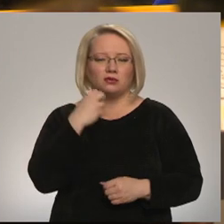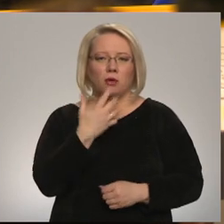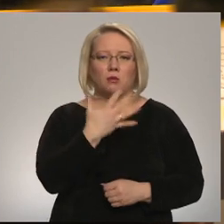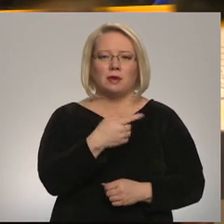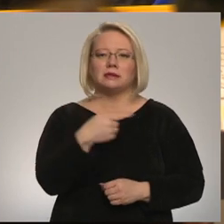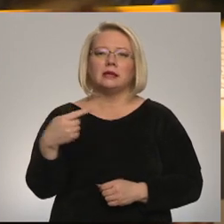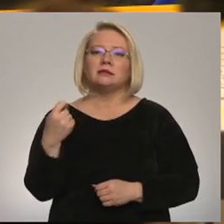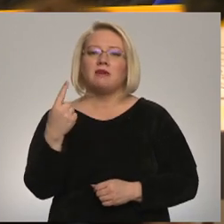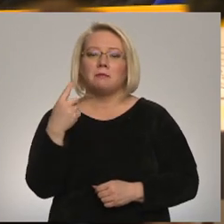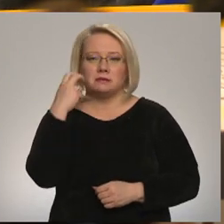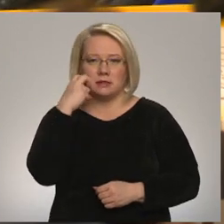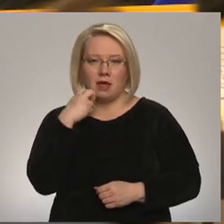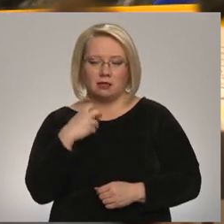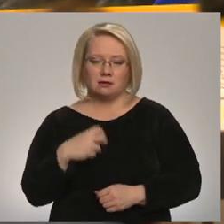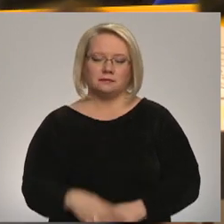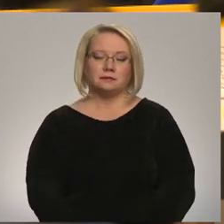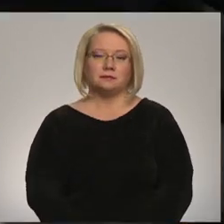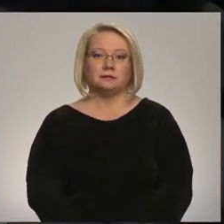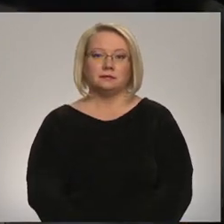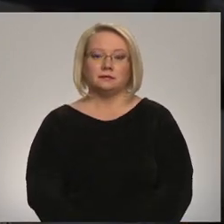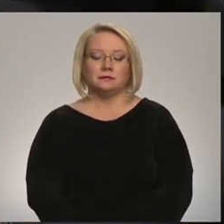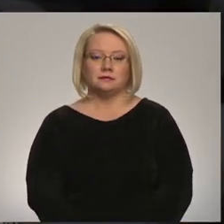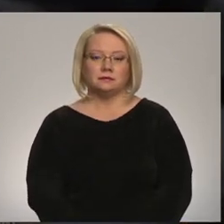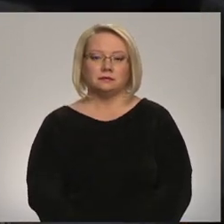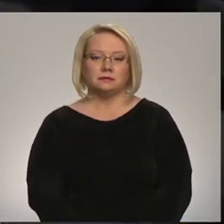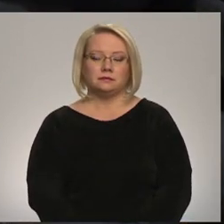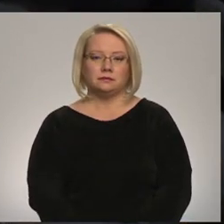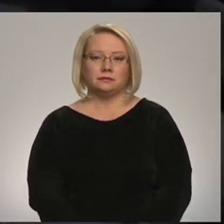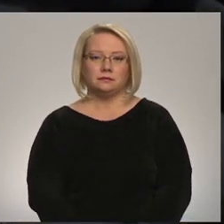līdz 11 gadiem. Ilja Kozins, Aigars Kovaļevskis, Latvijas televīzija.